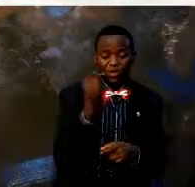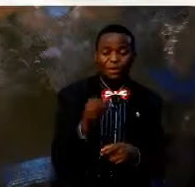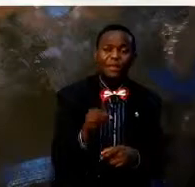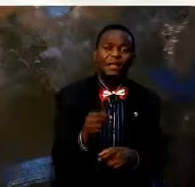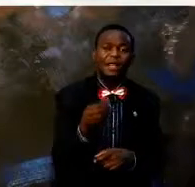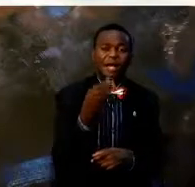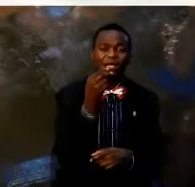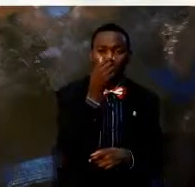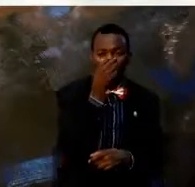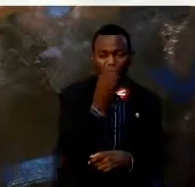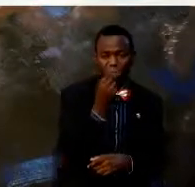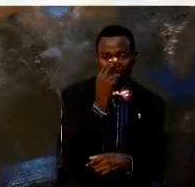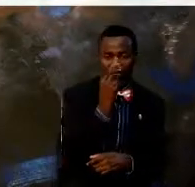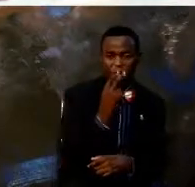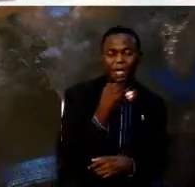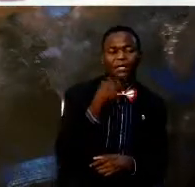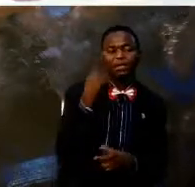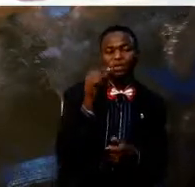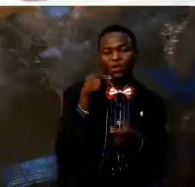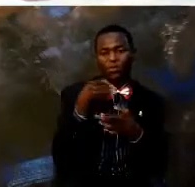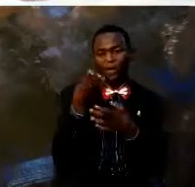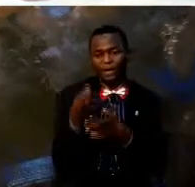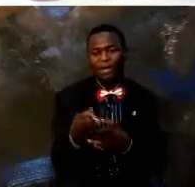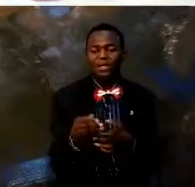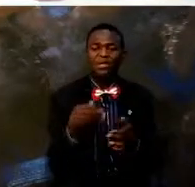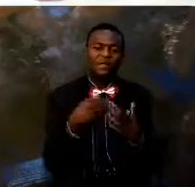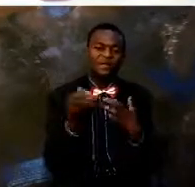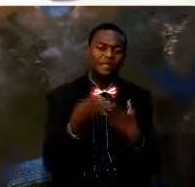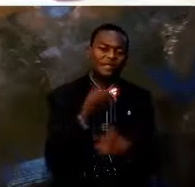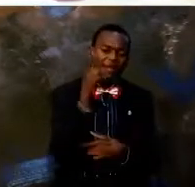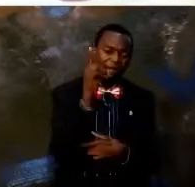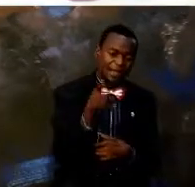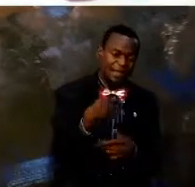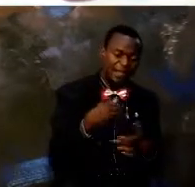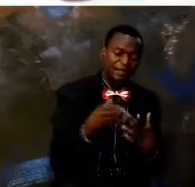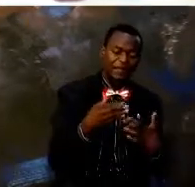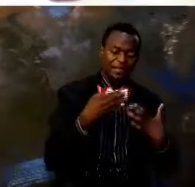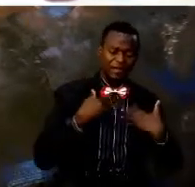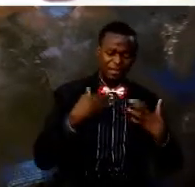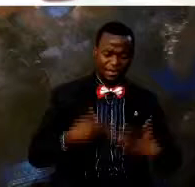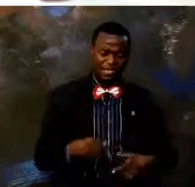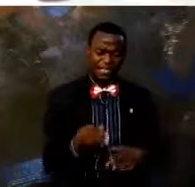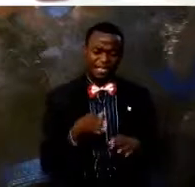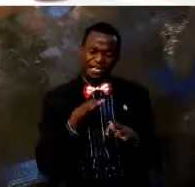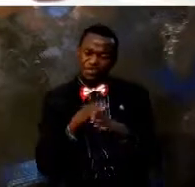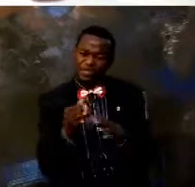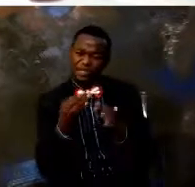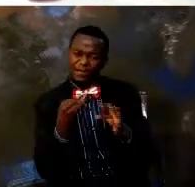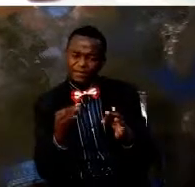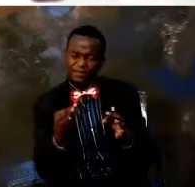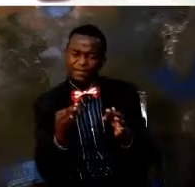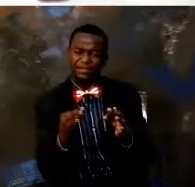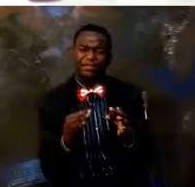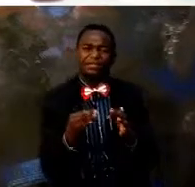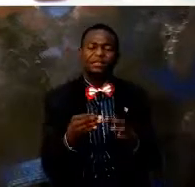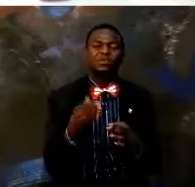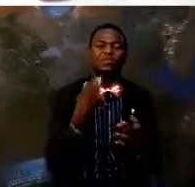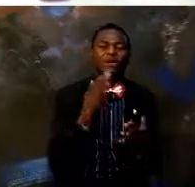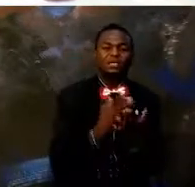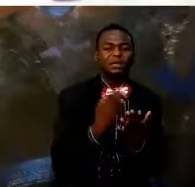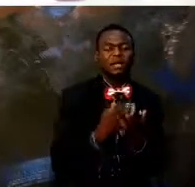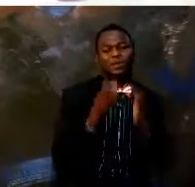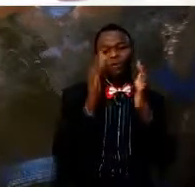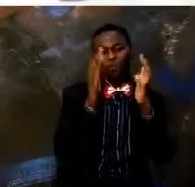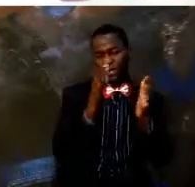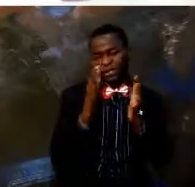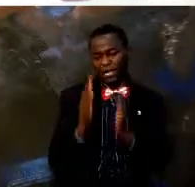Kiunani lililotamkwa pale kwamba akafanyika mwili, ambao Waingereza wanatumia neno tu incarnation, yani sio kwamba ni kama